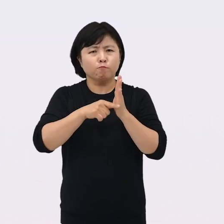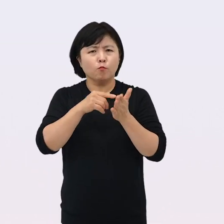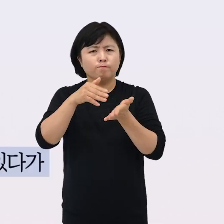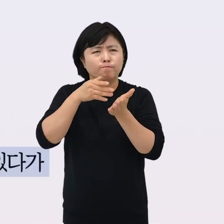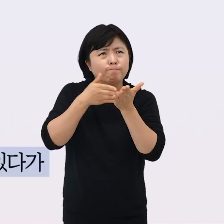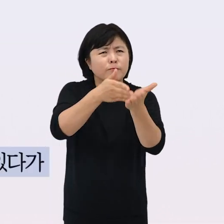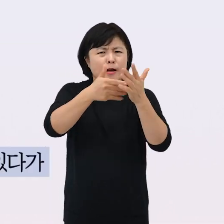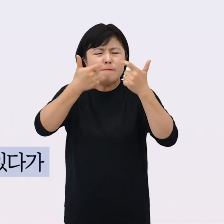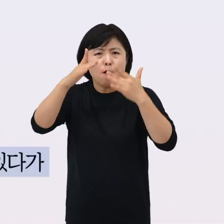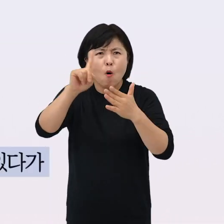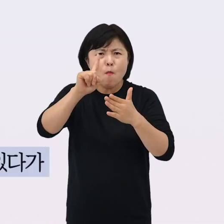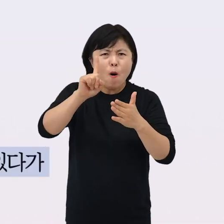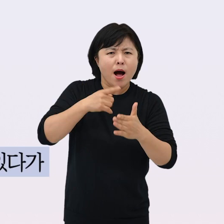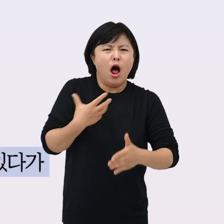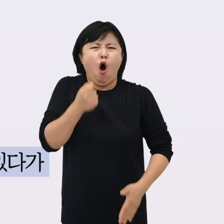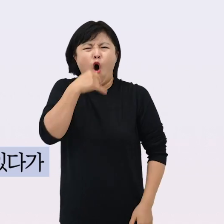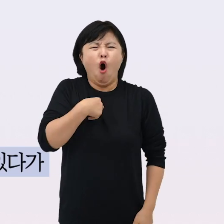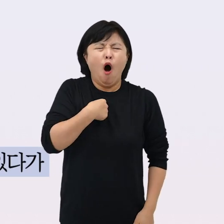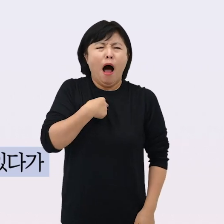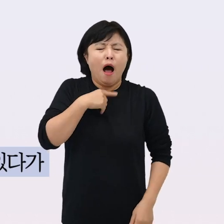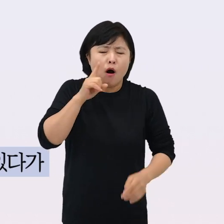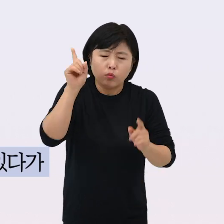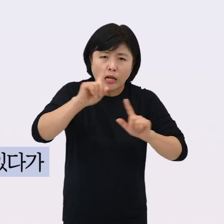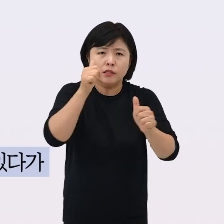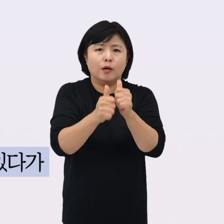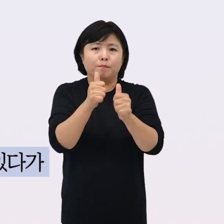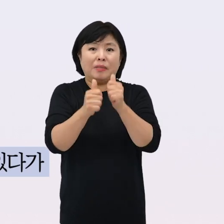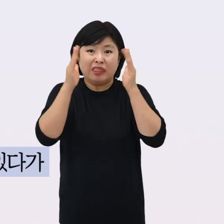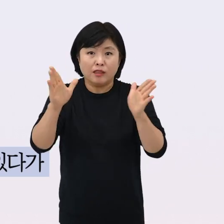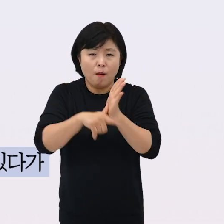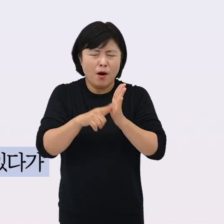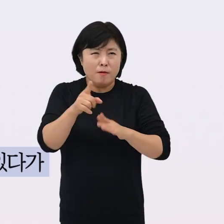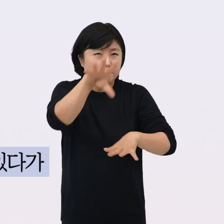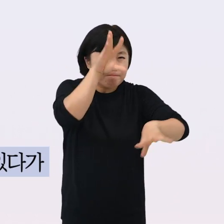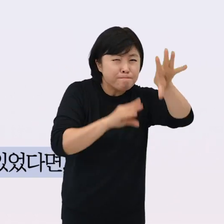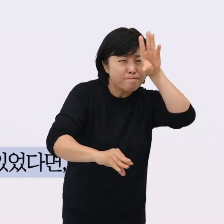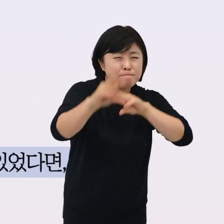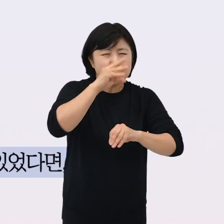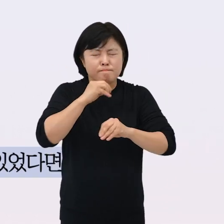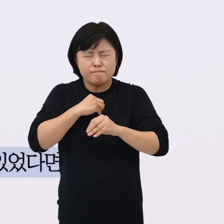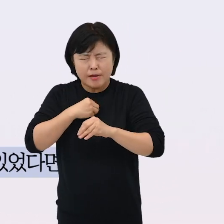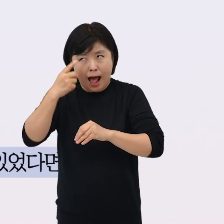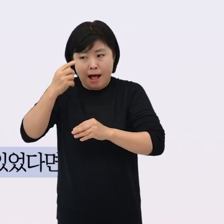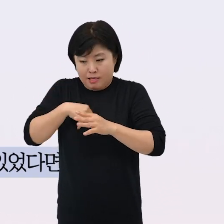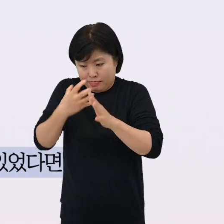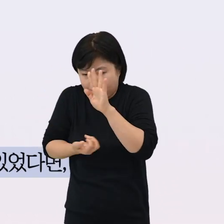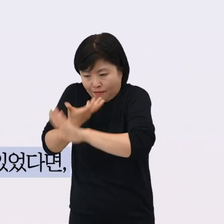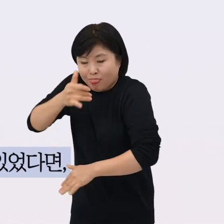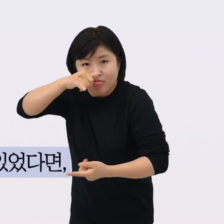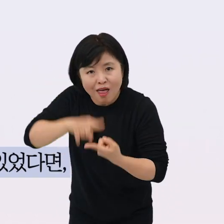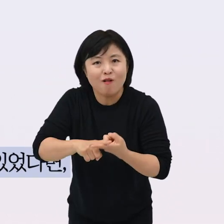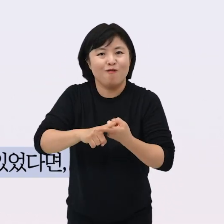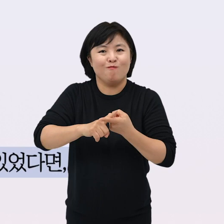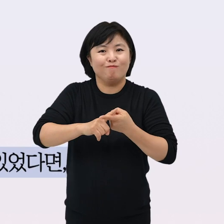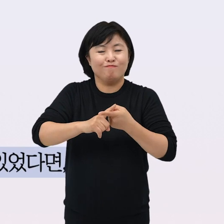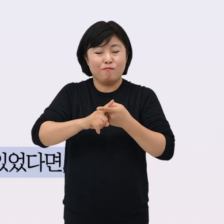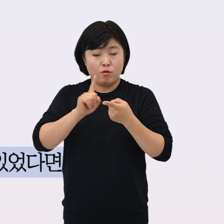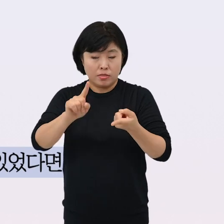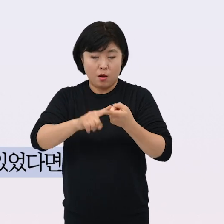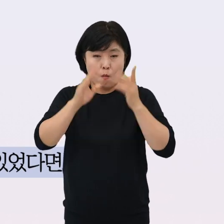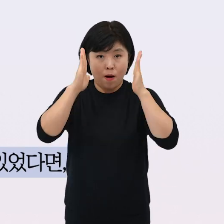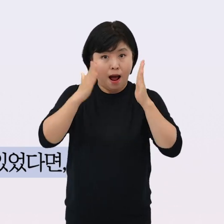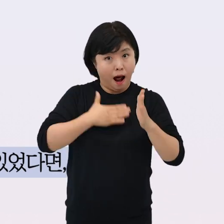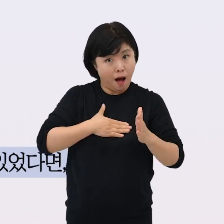고등학교까지는 수업 시간에 제시되는 것을 정확하게 파지하고 있다가 이제 시험 기간에 그것을 쏟아내는